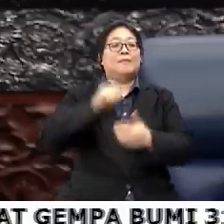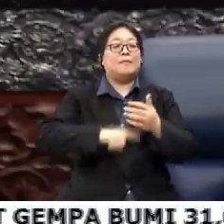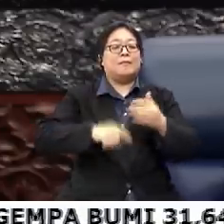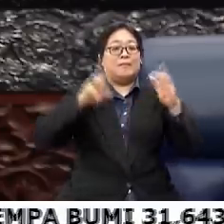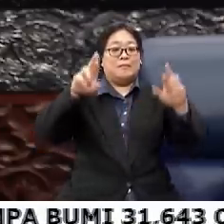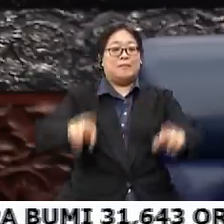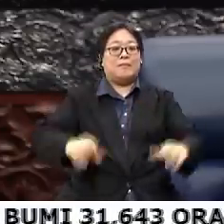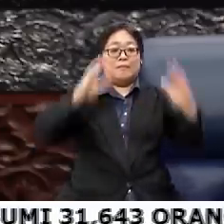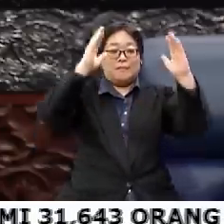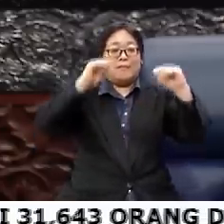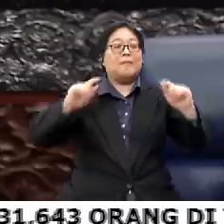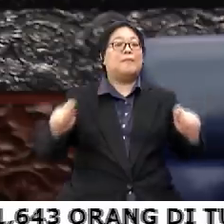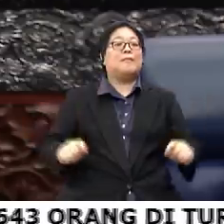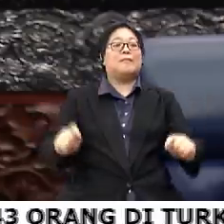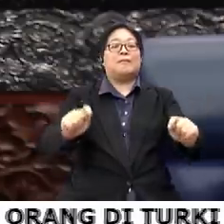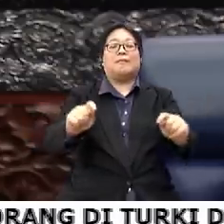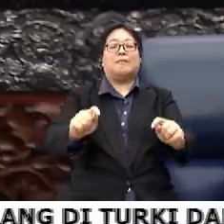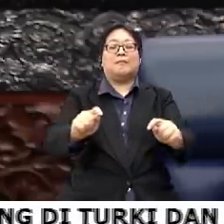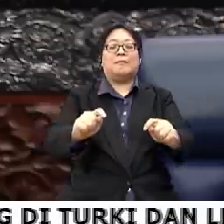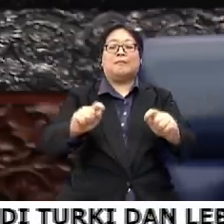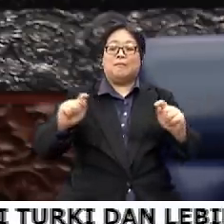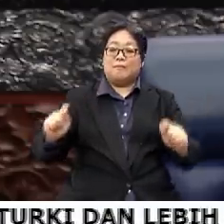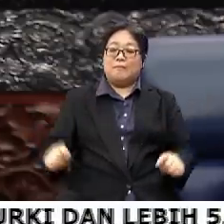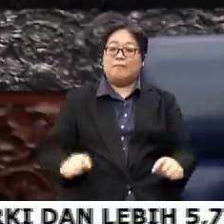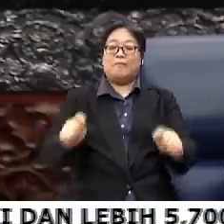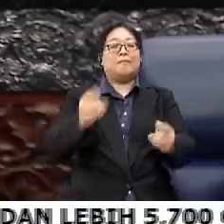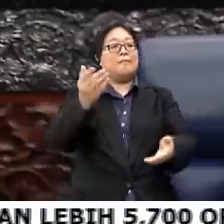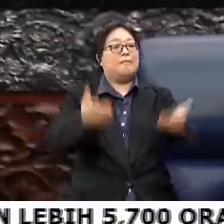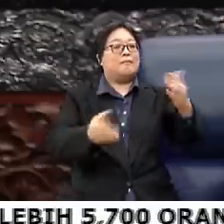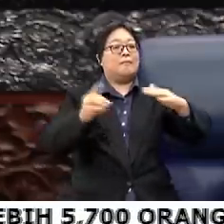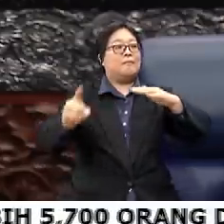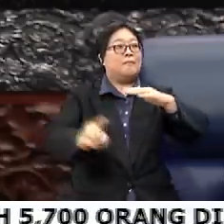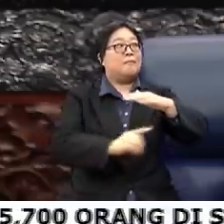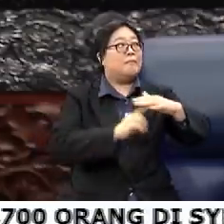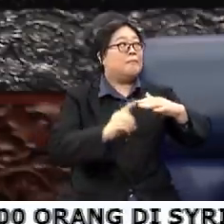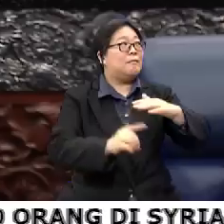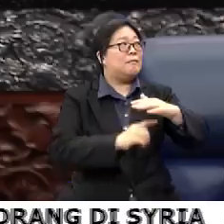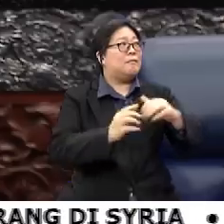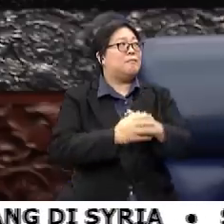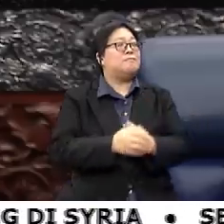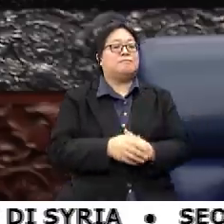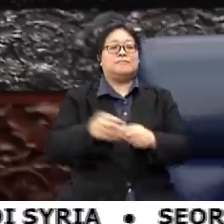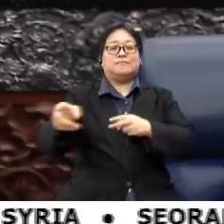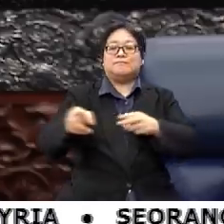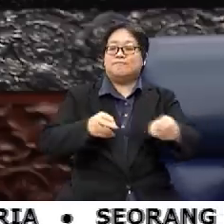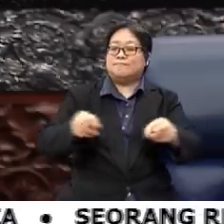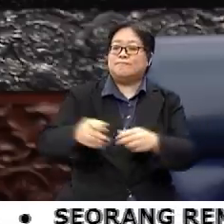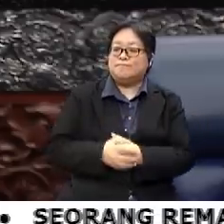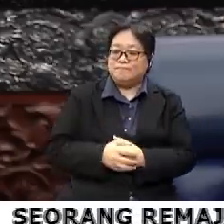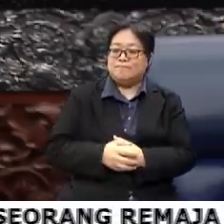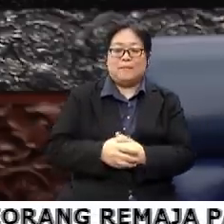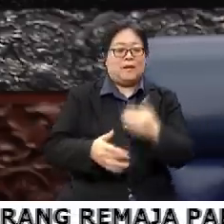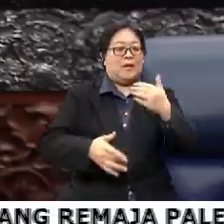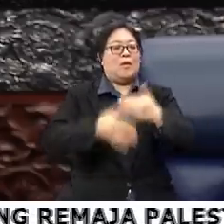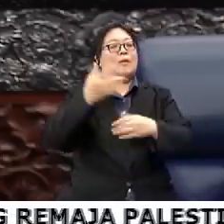Tuan Ibu, ialah tindakan-tindakan sama ada dari segi dasar, inisiatif ataupun